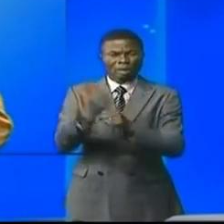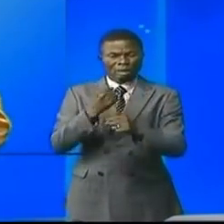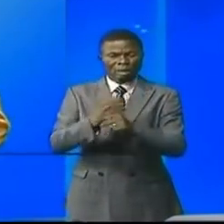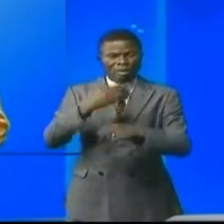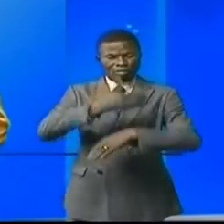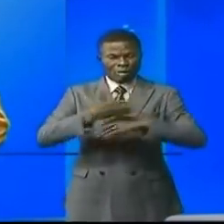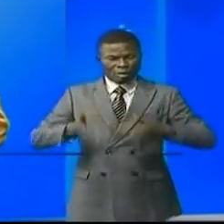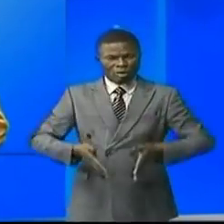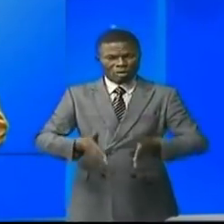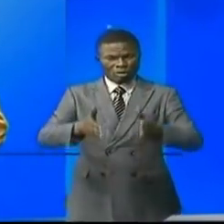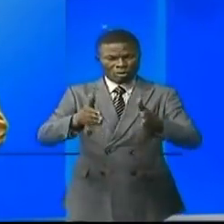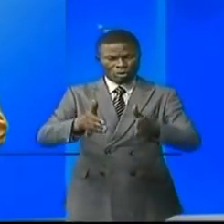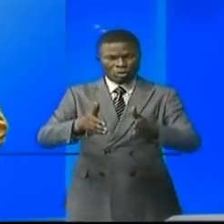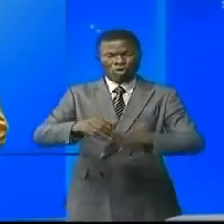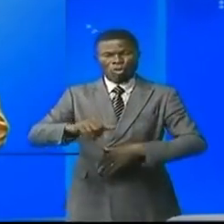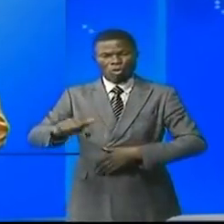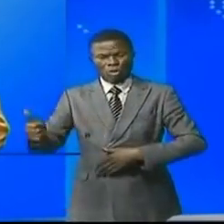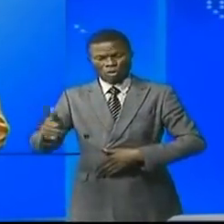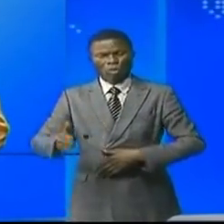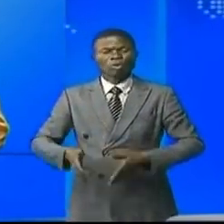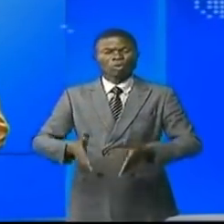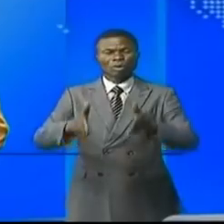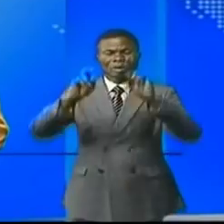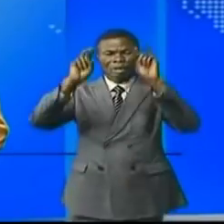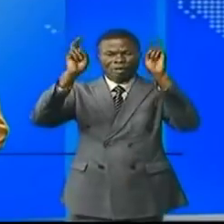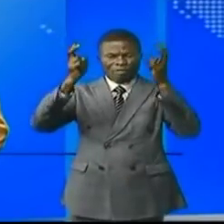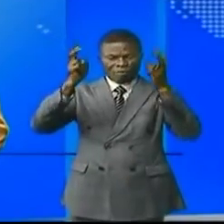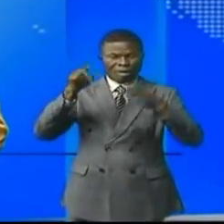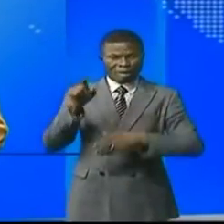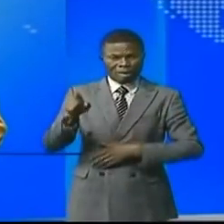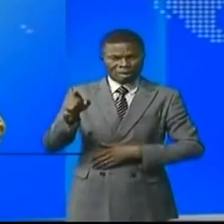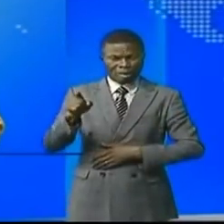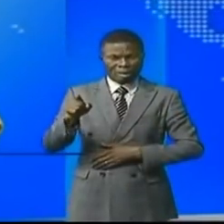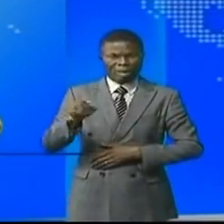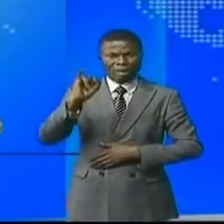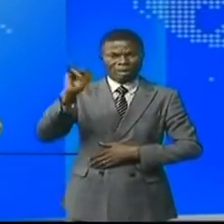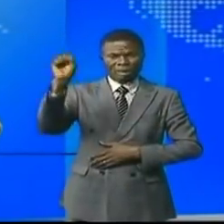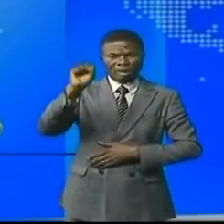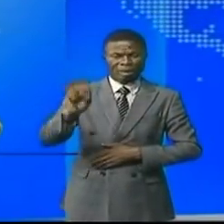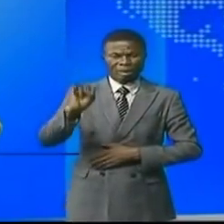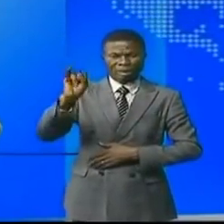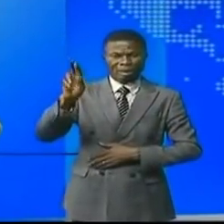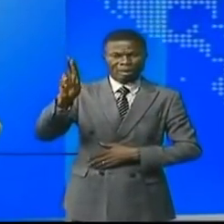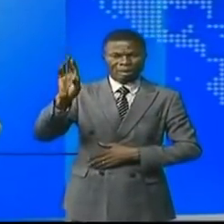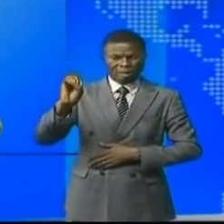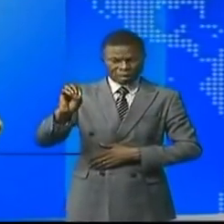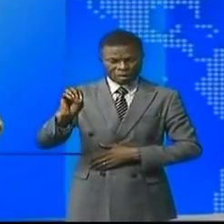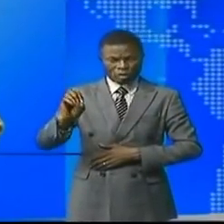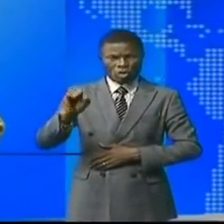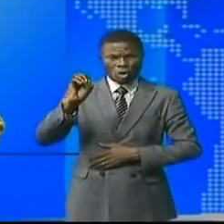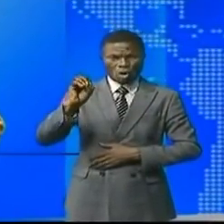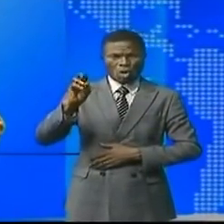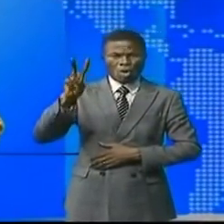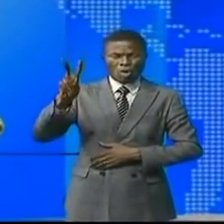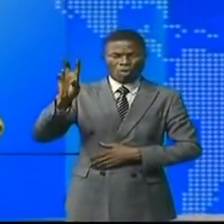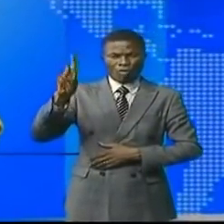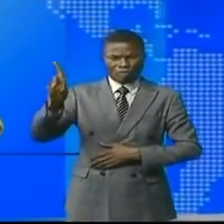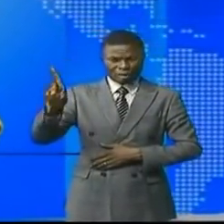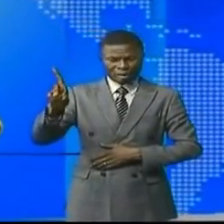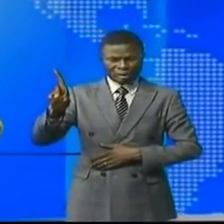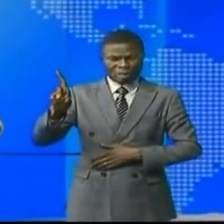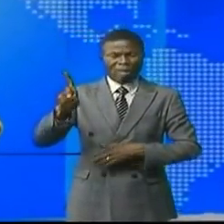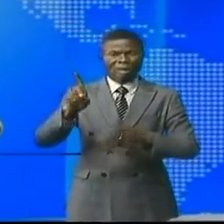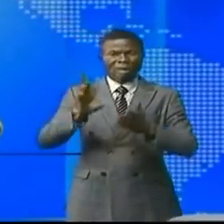réhabilitation de certaines artères de la ville d'Isiro par l'office de voirie et drainage. Christophe